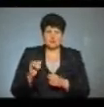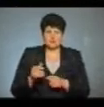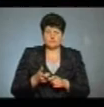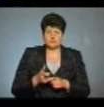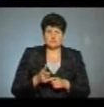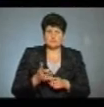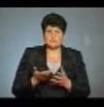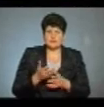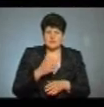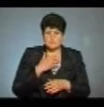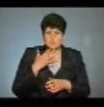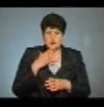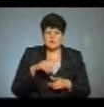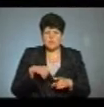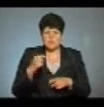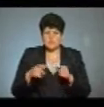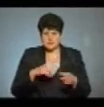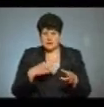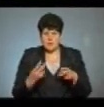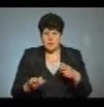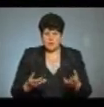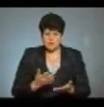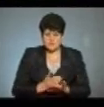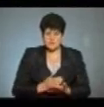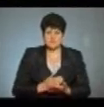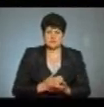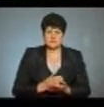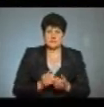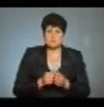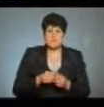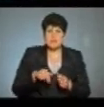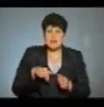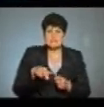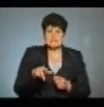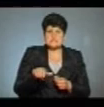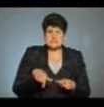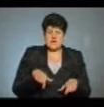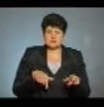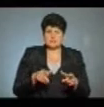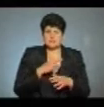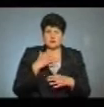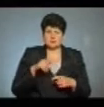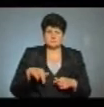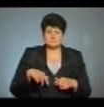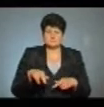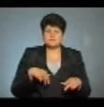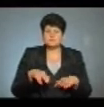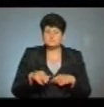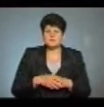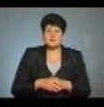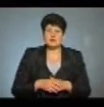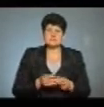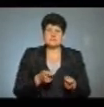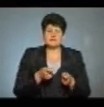де багато опалого листя є, біля стежок. Де найбільше ходять. Завідувачка парку